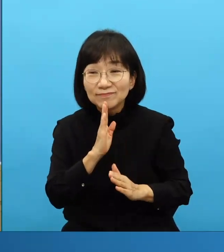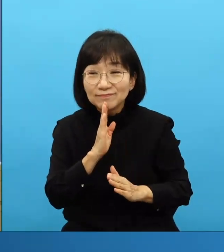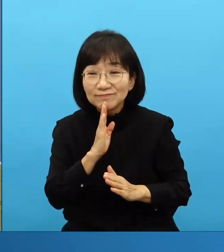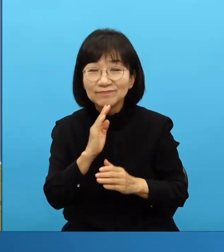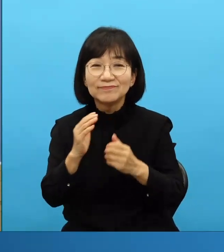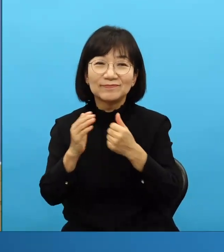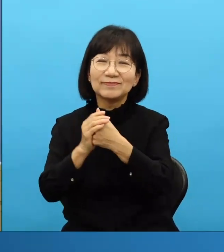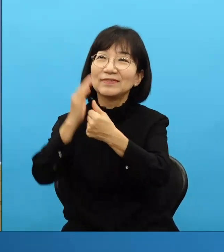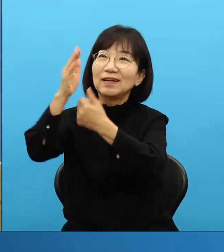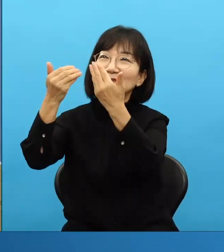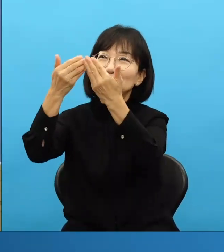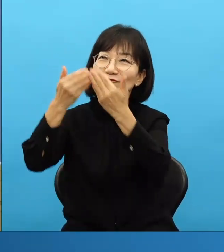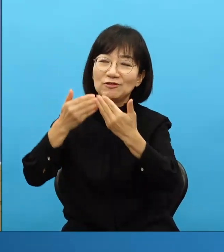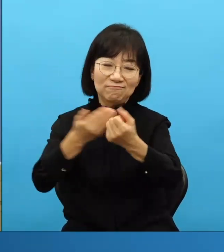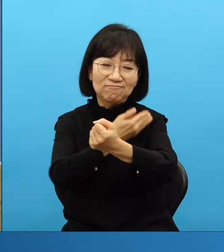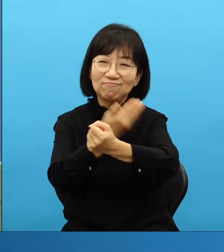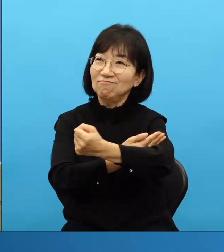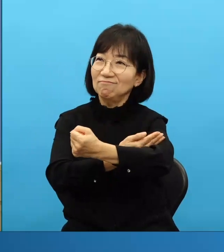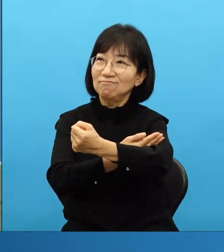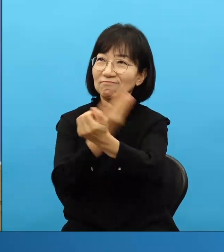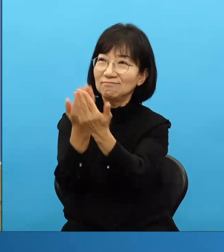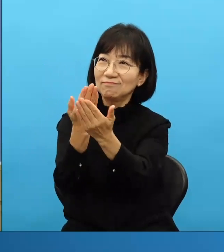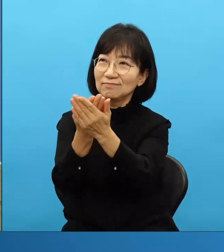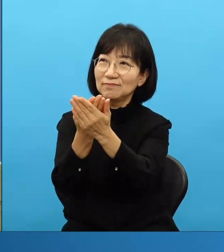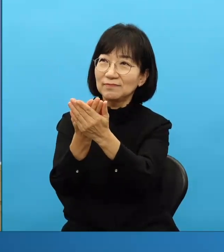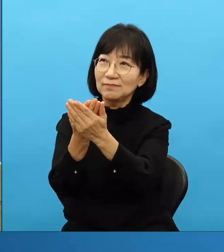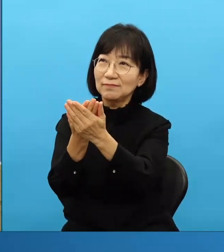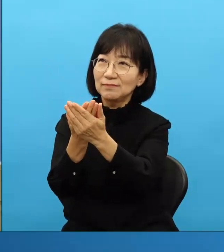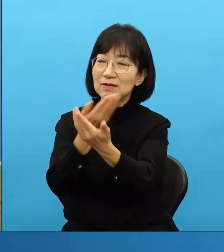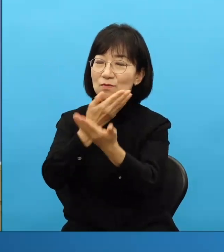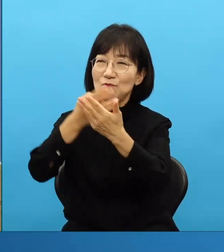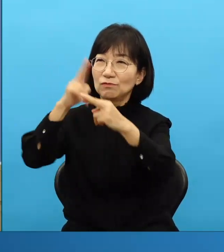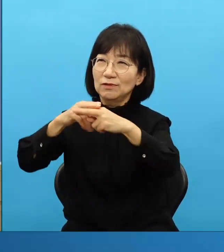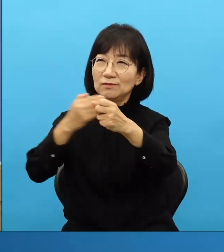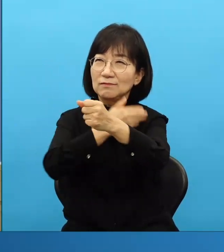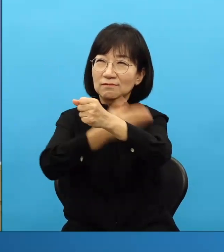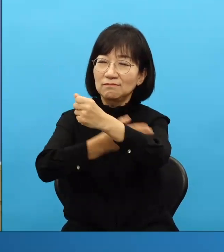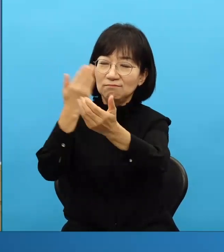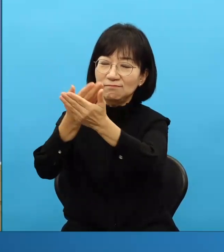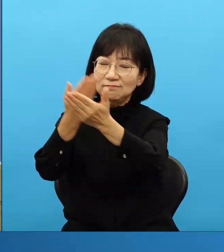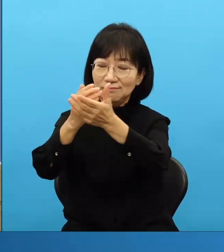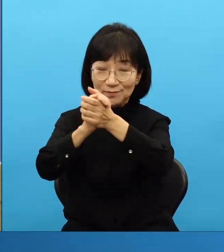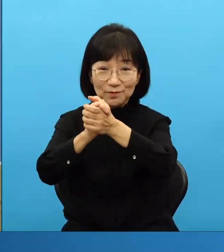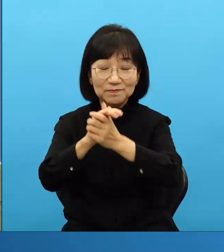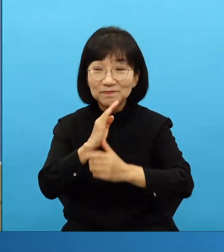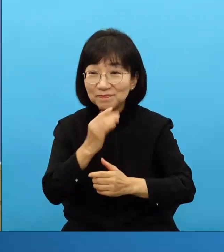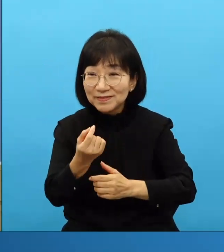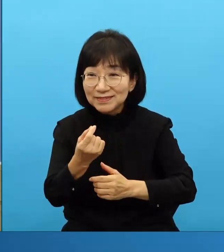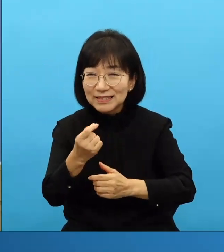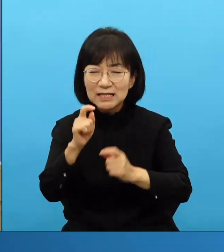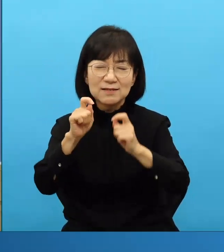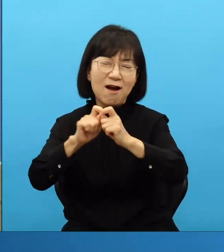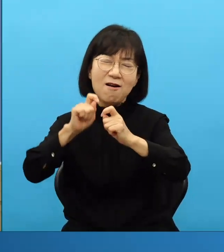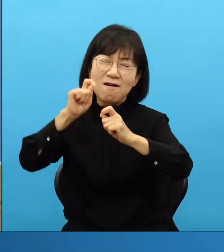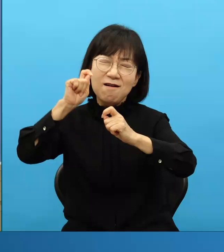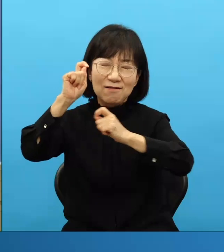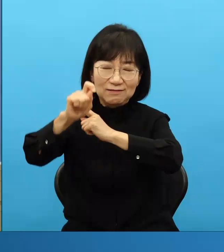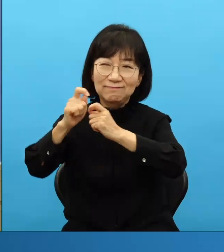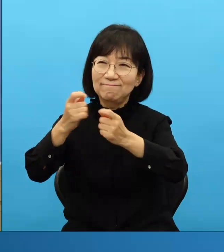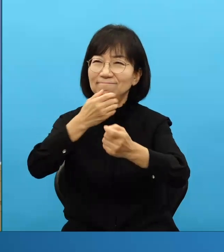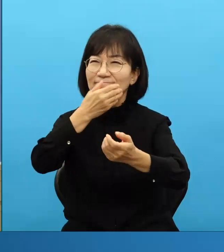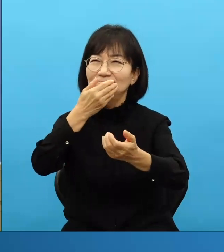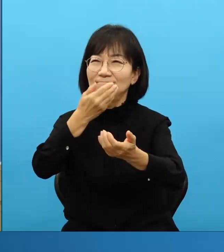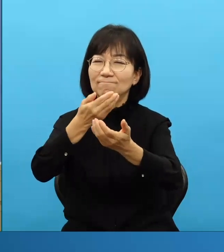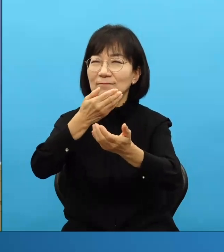파워를 구하는 거예요. That's why you seek for the heavenly power. 드론이 파워를 구하는 거예요. That's why you seek for this thronely 이터널리 power. 파워를 구하는 거예요. That's why you seek